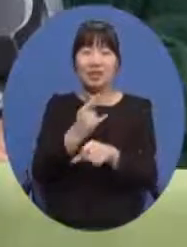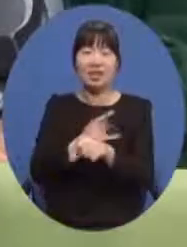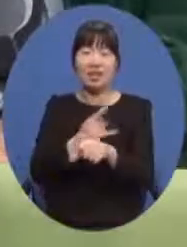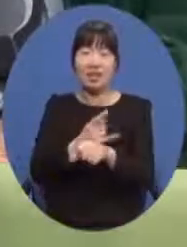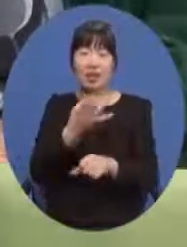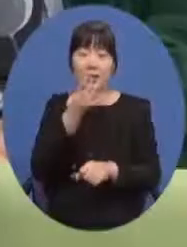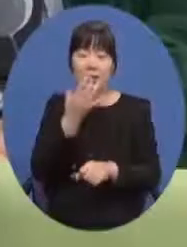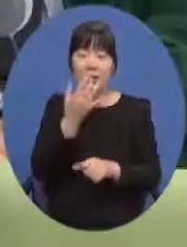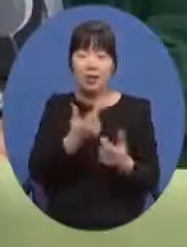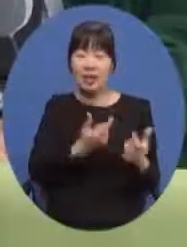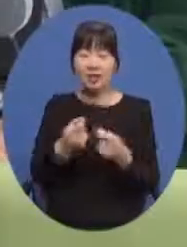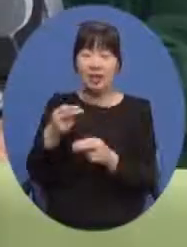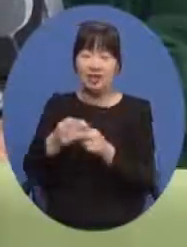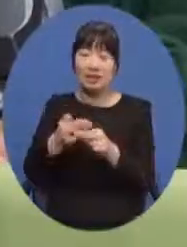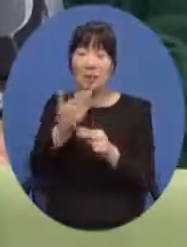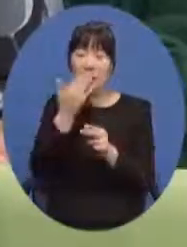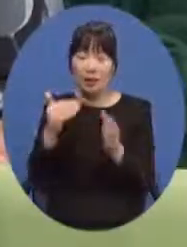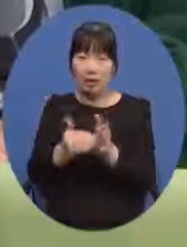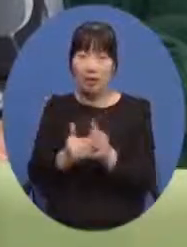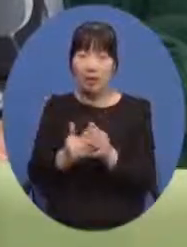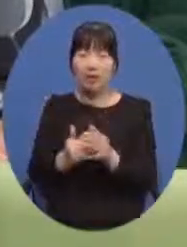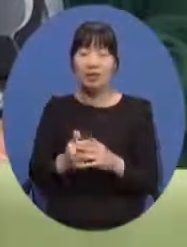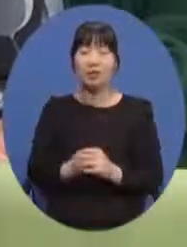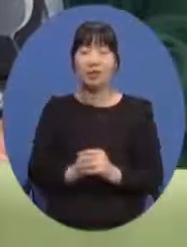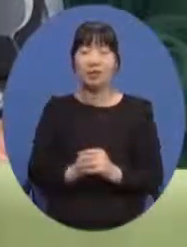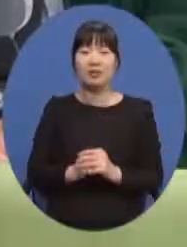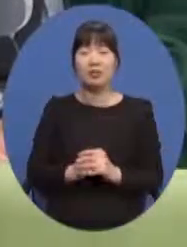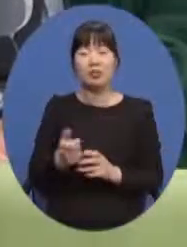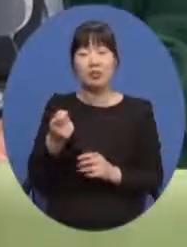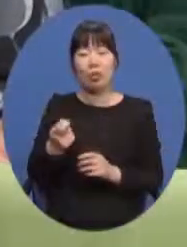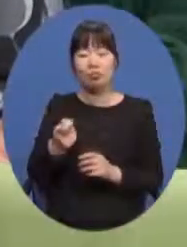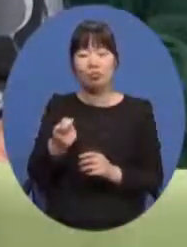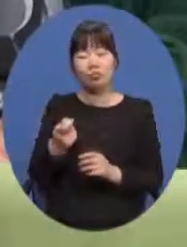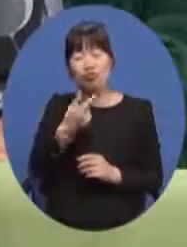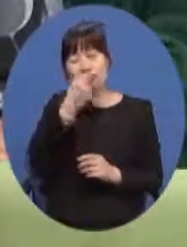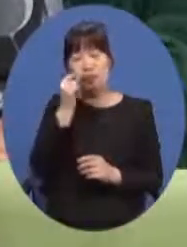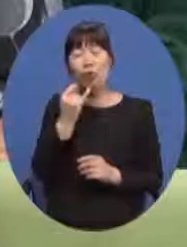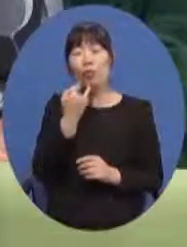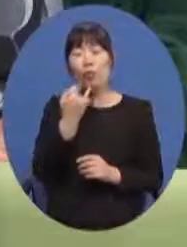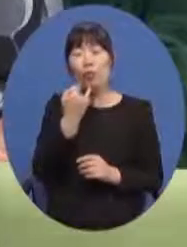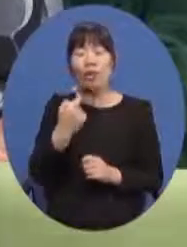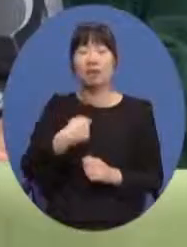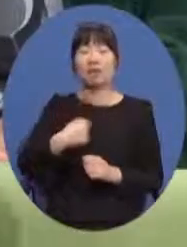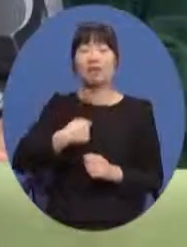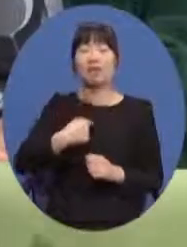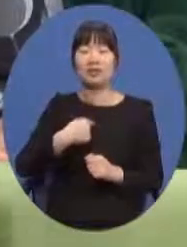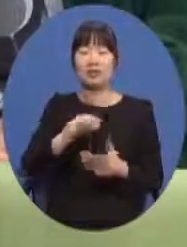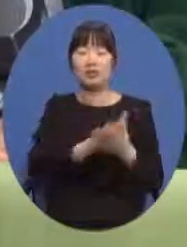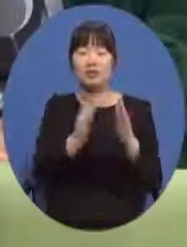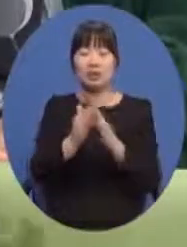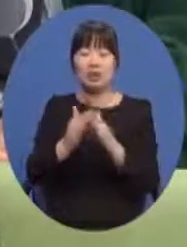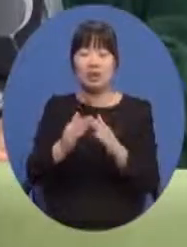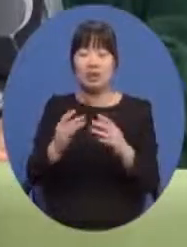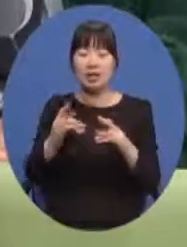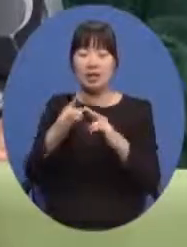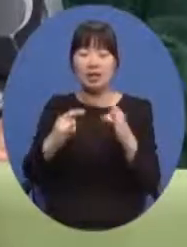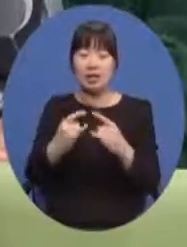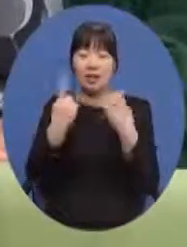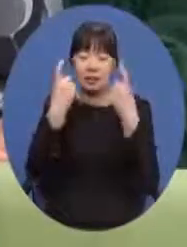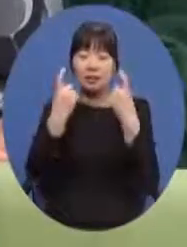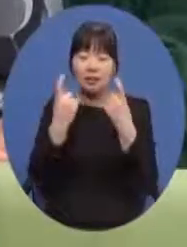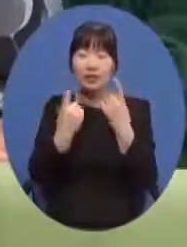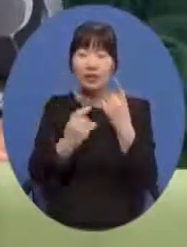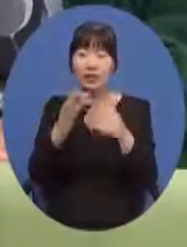뭐 밥도 함께 지어 먹고, 그래 좀 썰면 또 어떻습니까? 그래서 저는 이 유치원에 캠핑 프로그램이